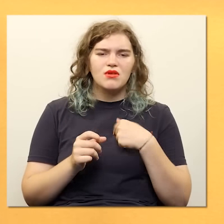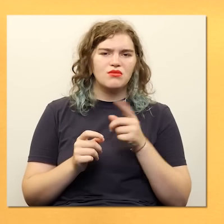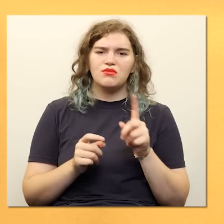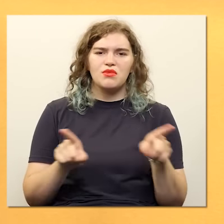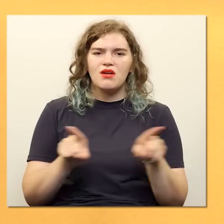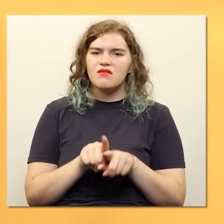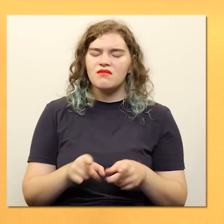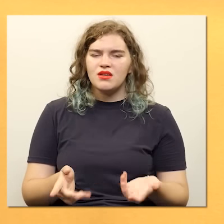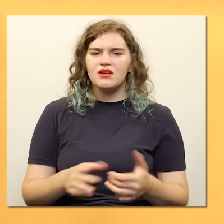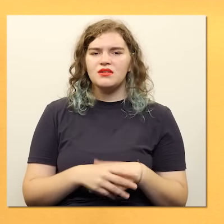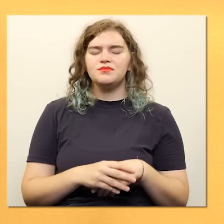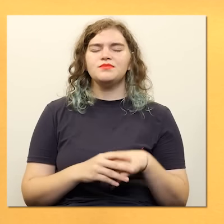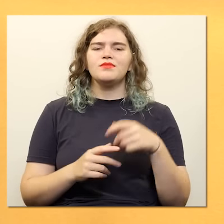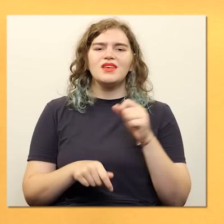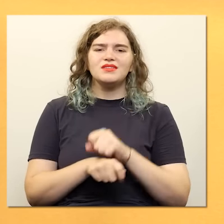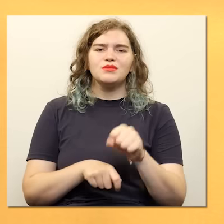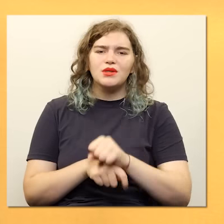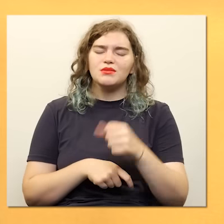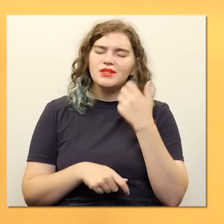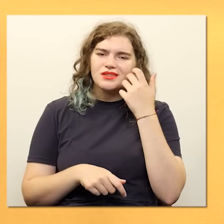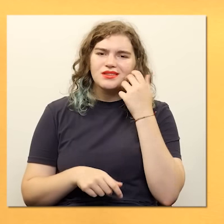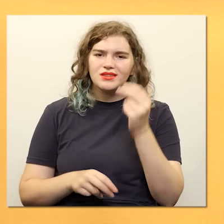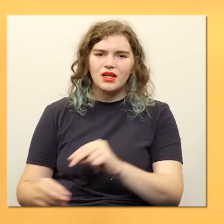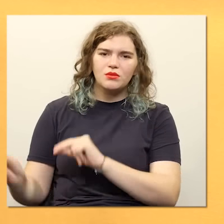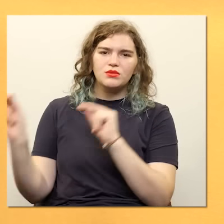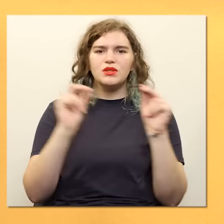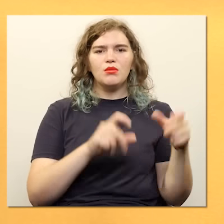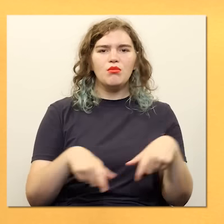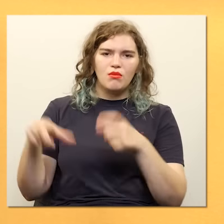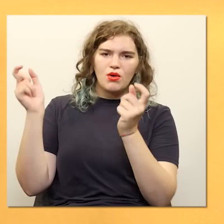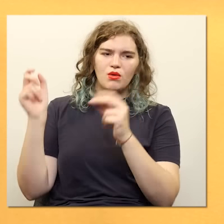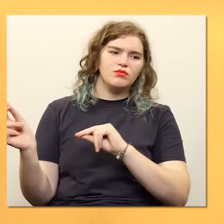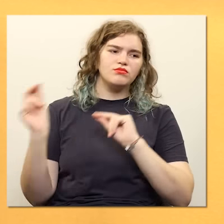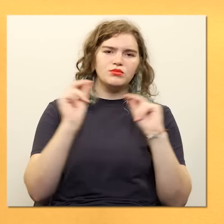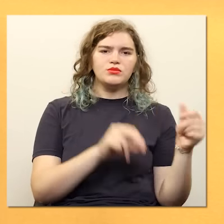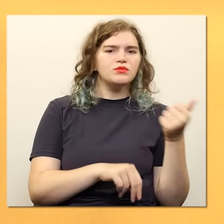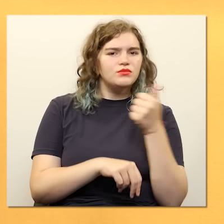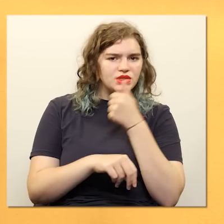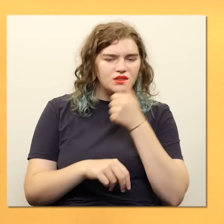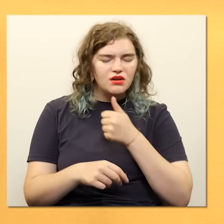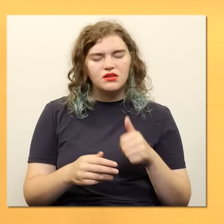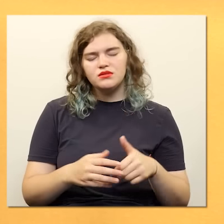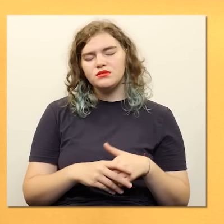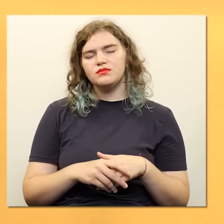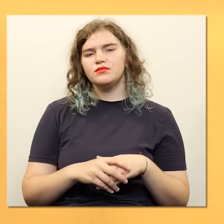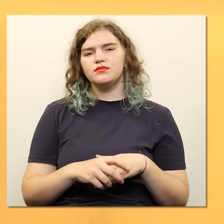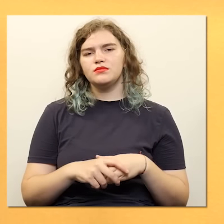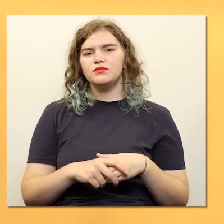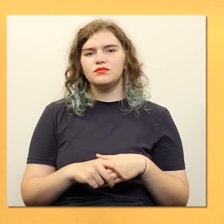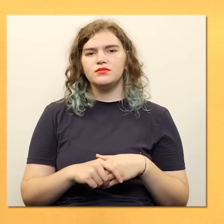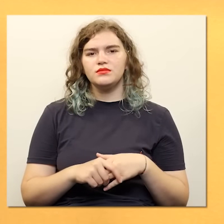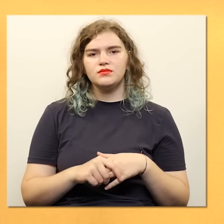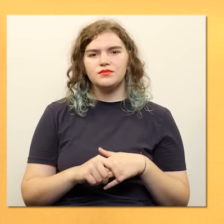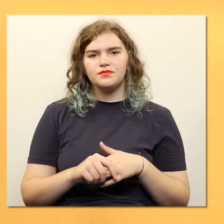Dar chiar în săptămâna când ne-am mutat, când am plecat de la bloc, ne-am dus înapoi la sat,